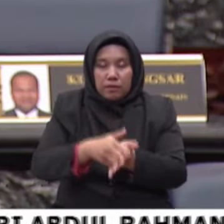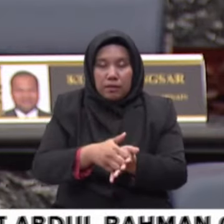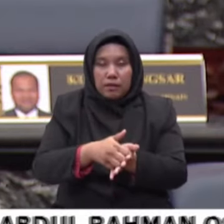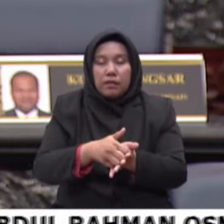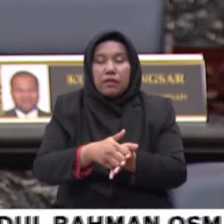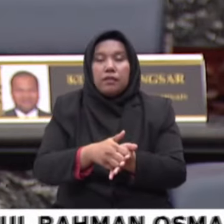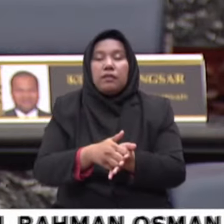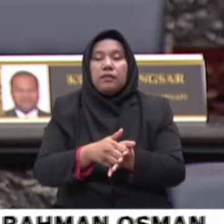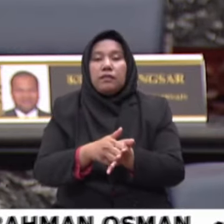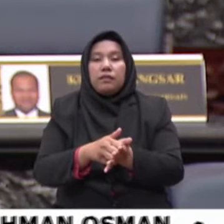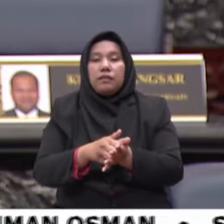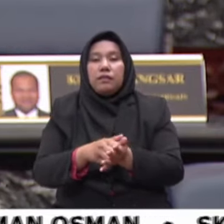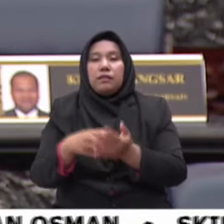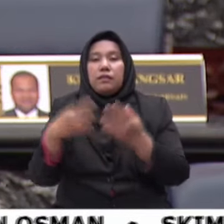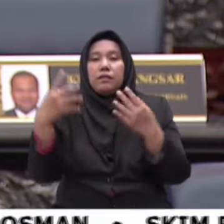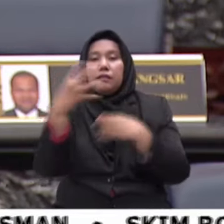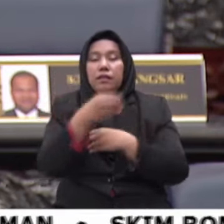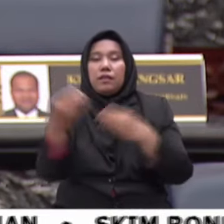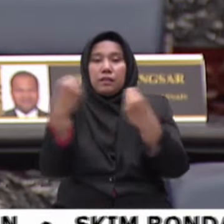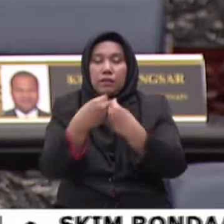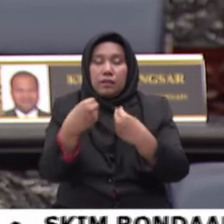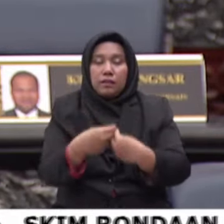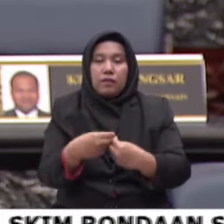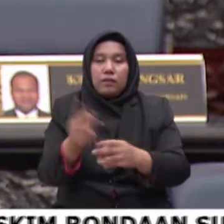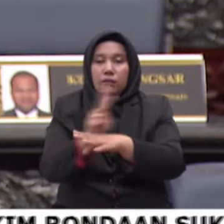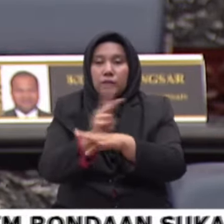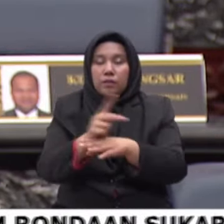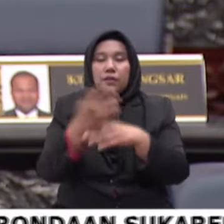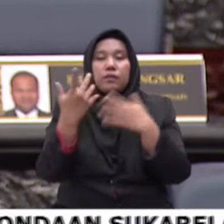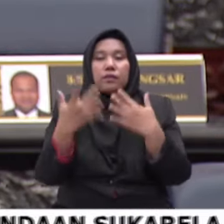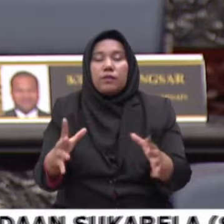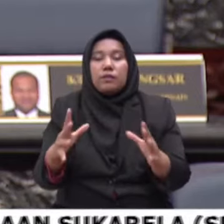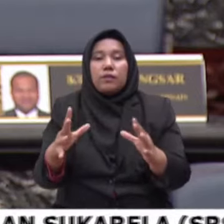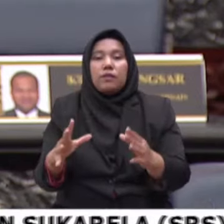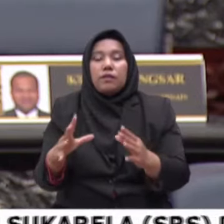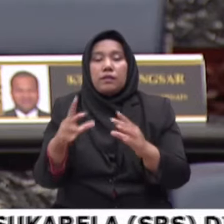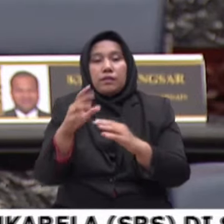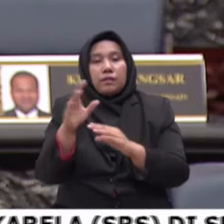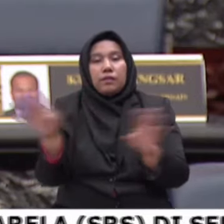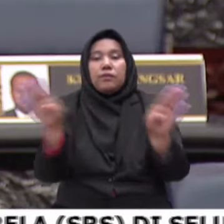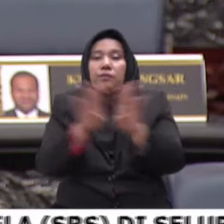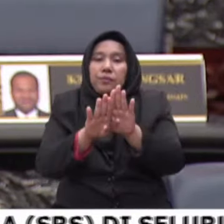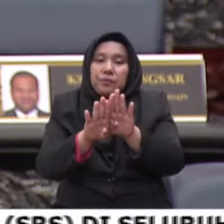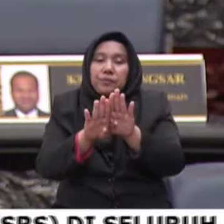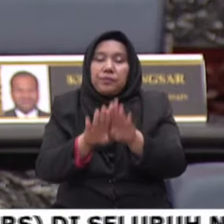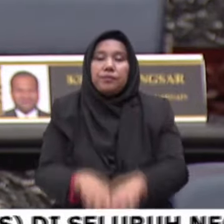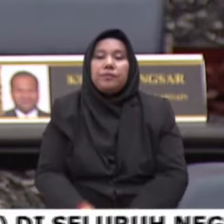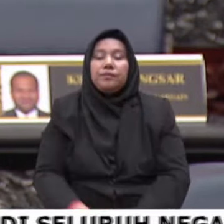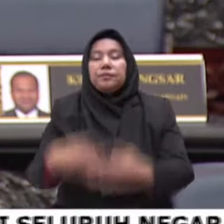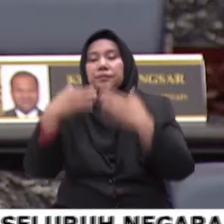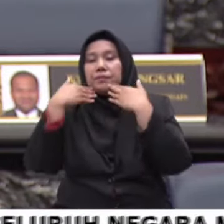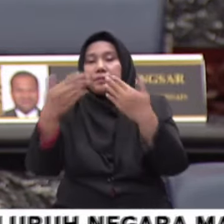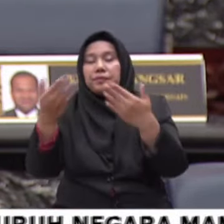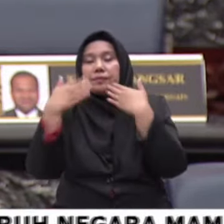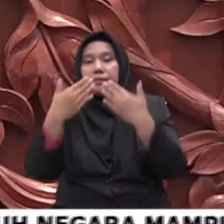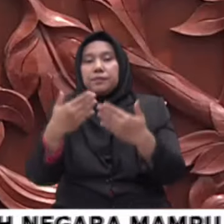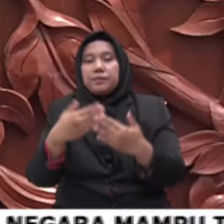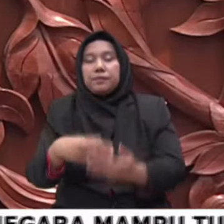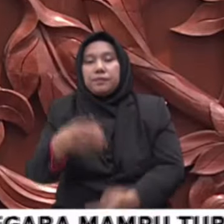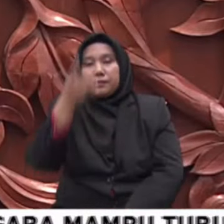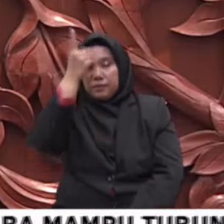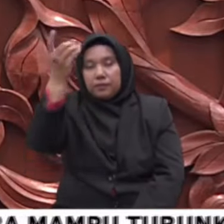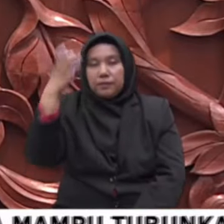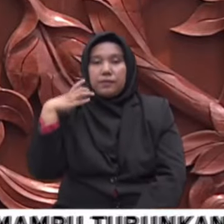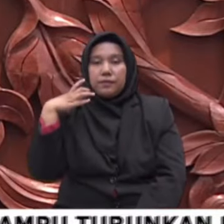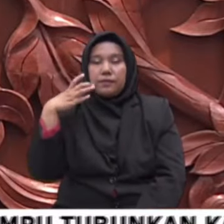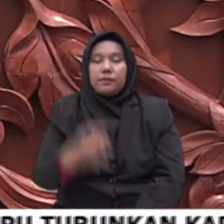koperasi yang telah mati? Bolehkah dinyatakan jumlahnya? Terima kasih Datuk Pengerusi. Terima kasih. Dan